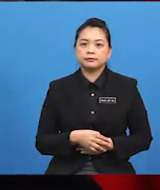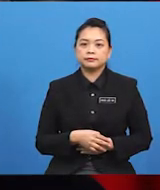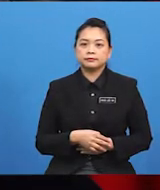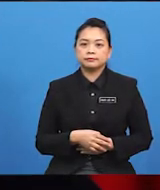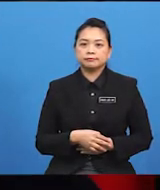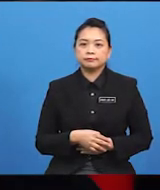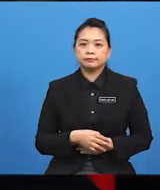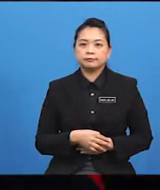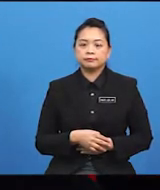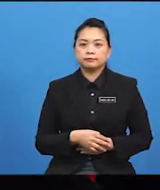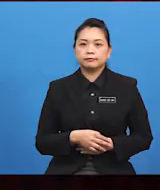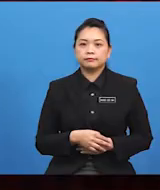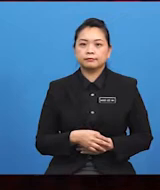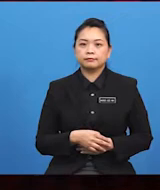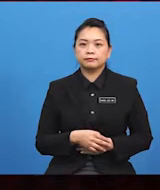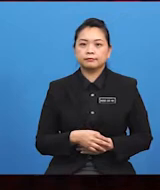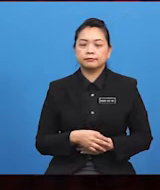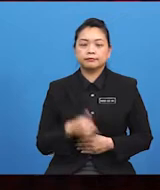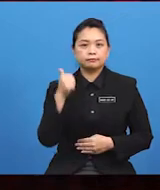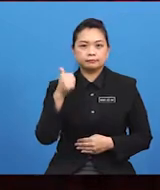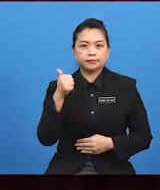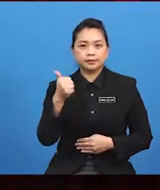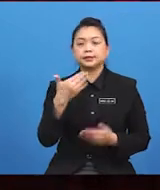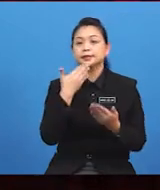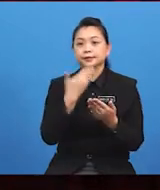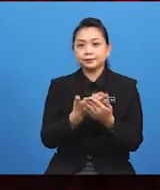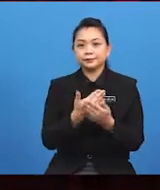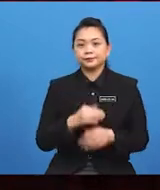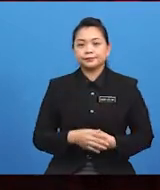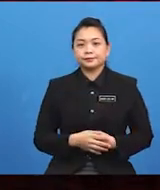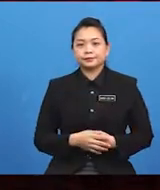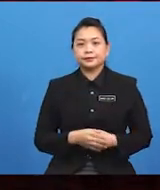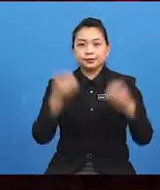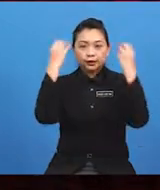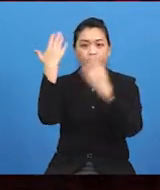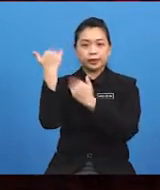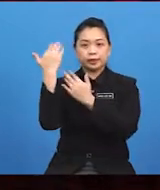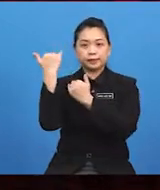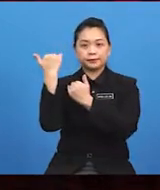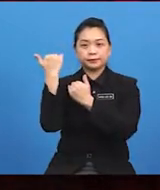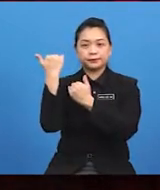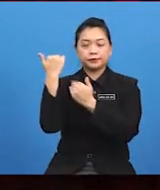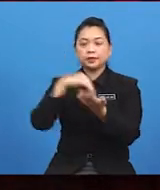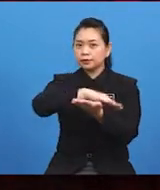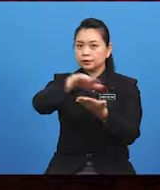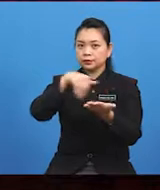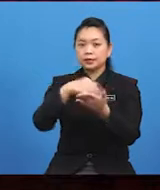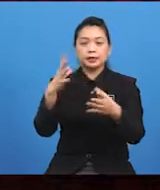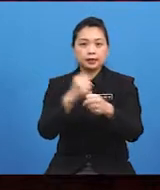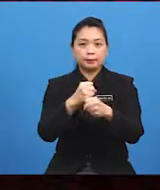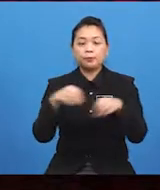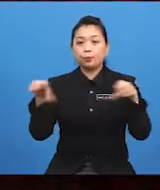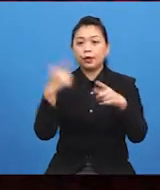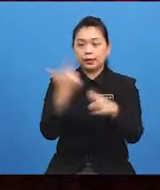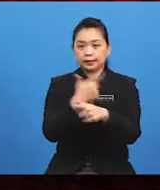Bagus, Haziq. Terima kasih. Cikgu harap Haziq serta murid semua